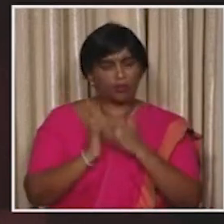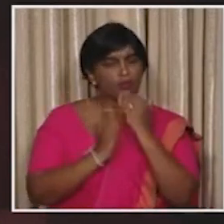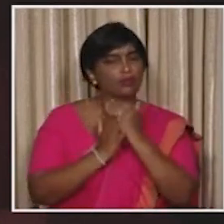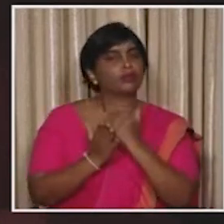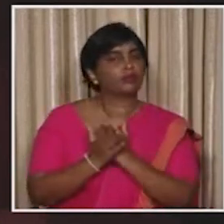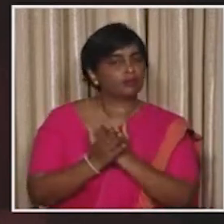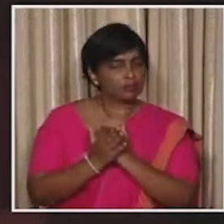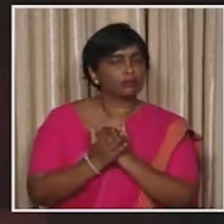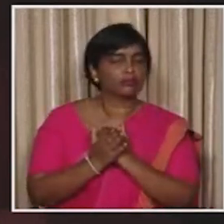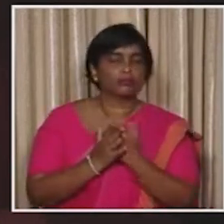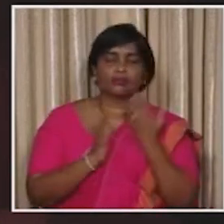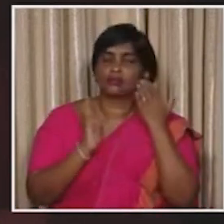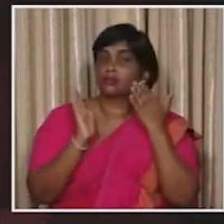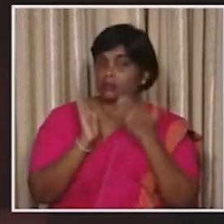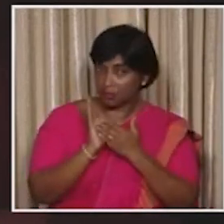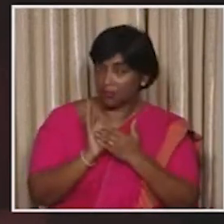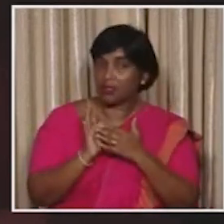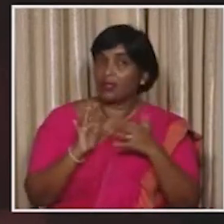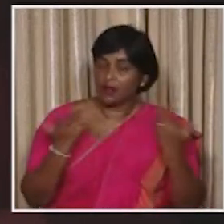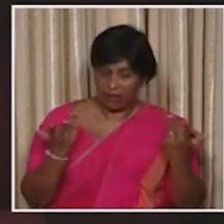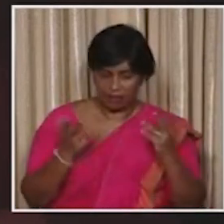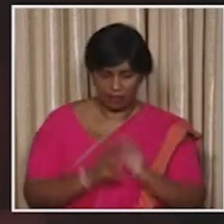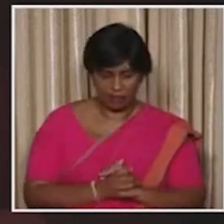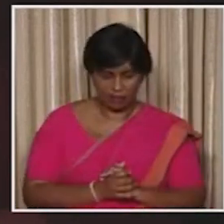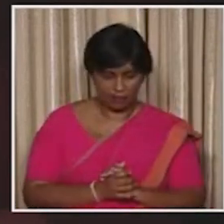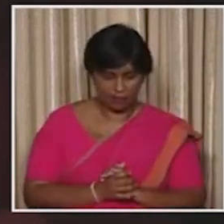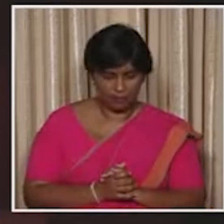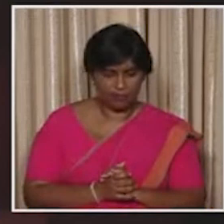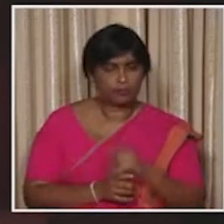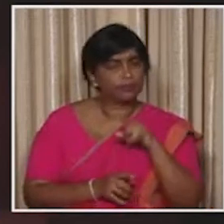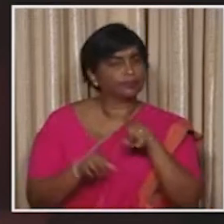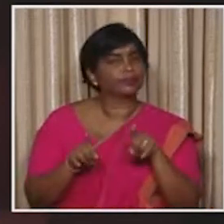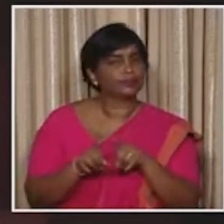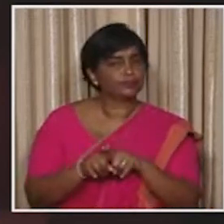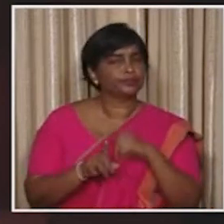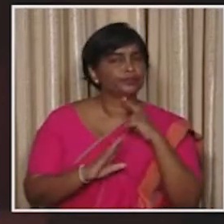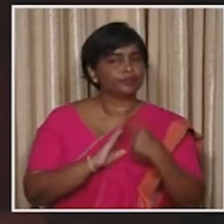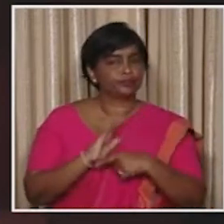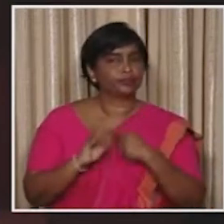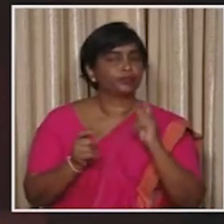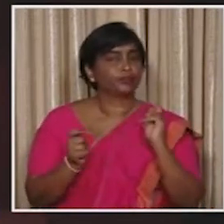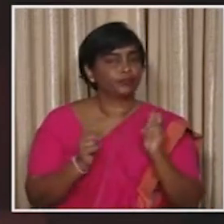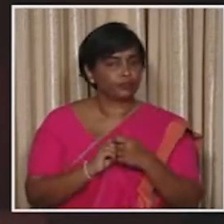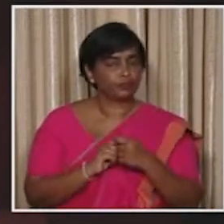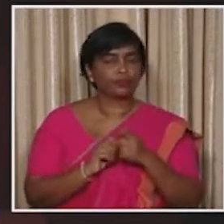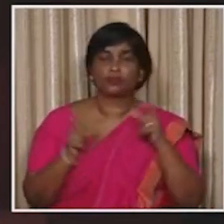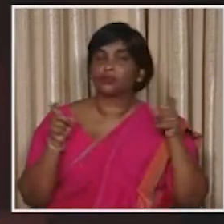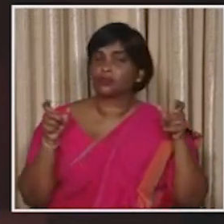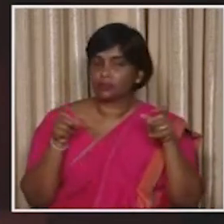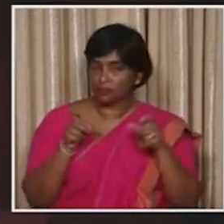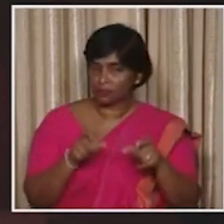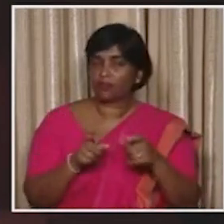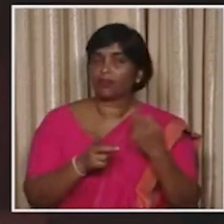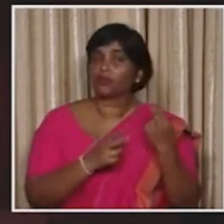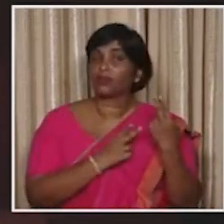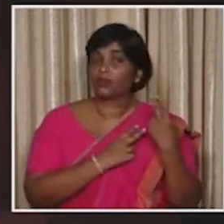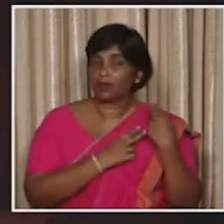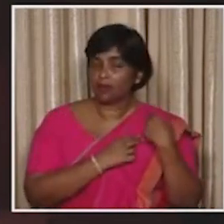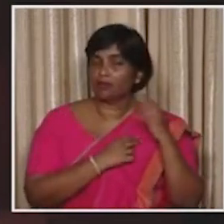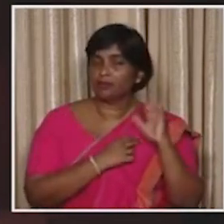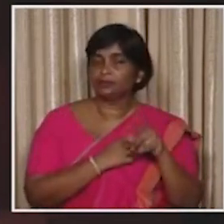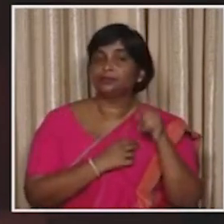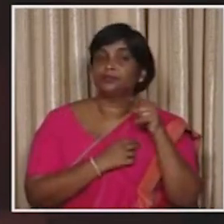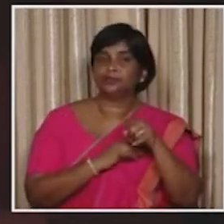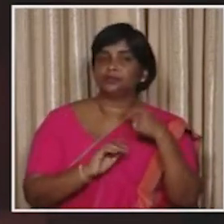karena idri patkerad nyata kini karena Elisa Sri Lanka cricket tahanan mata warga kian itu mana